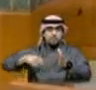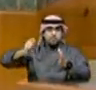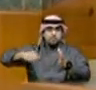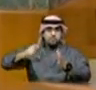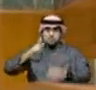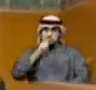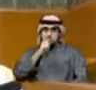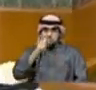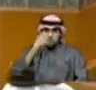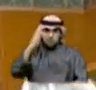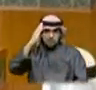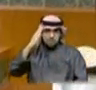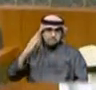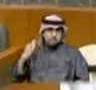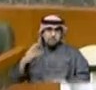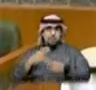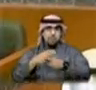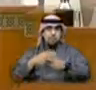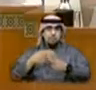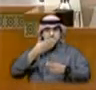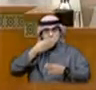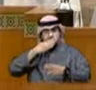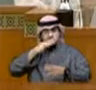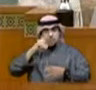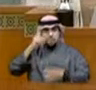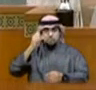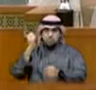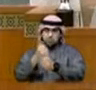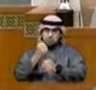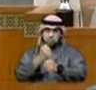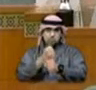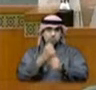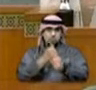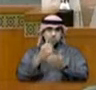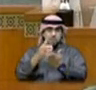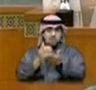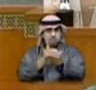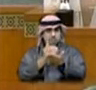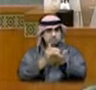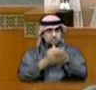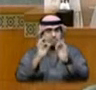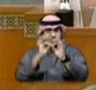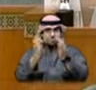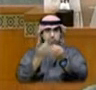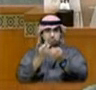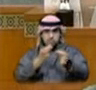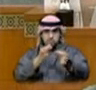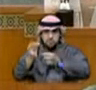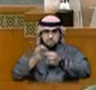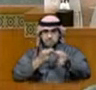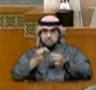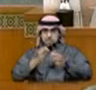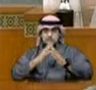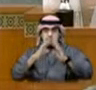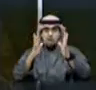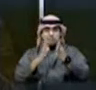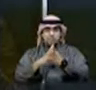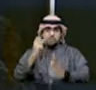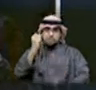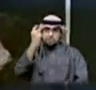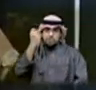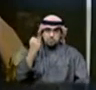عام 2005 لم تكن إلا محطة انطلاق لاستكمال كافة حقوقها. من مجلس الأمة ومن موقع في